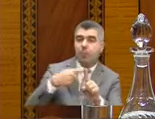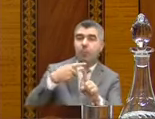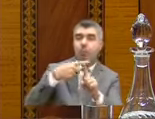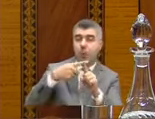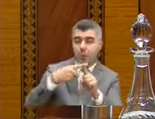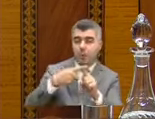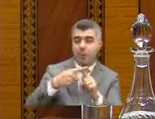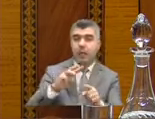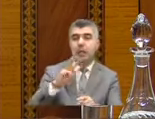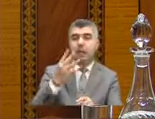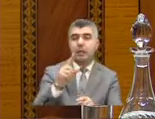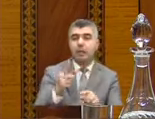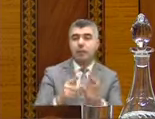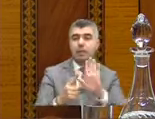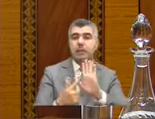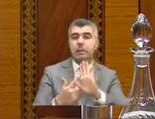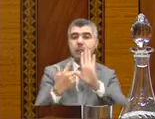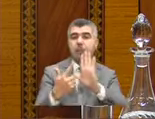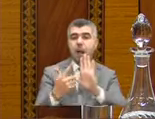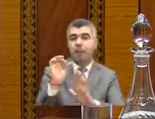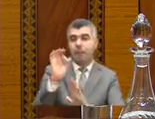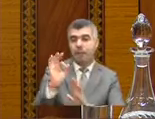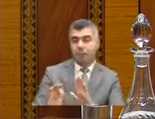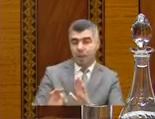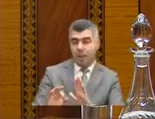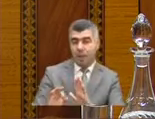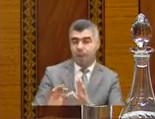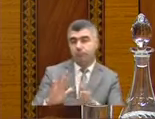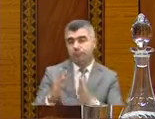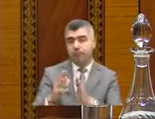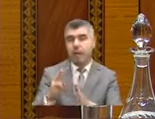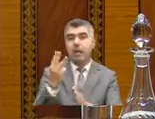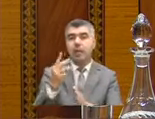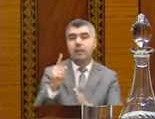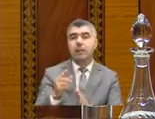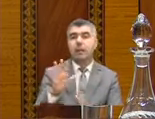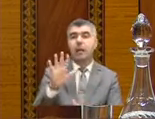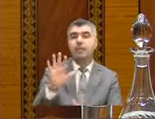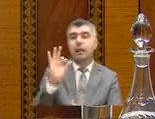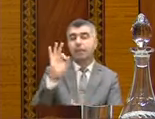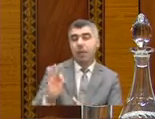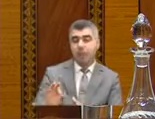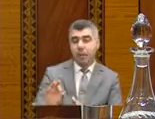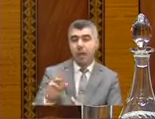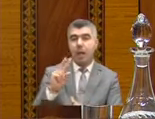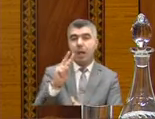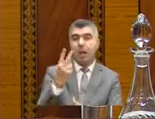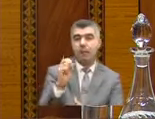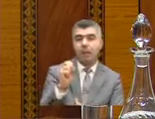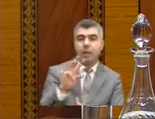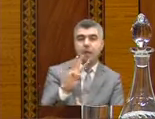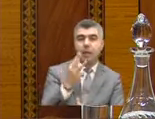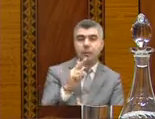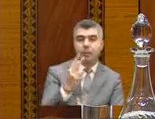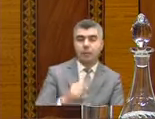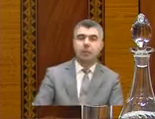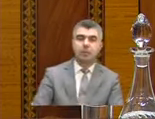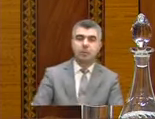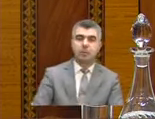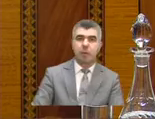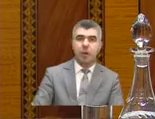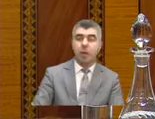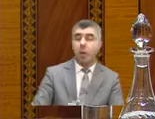بنسبة 3.7% بعد أن سجل 3.5% في سنة 2023. وقد تأكدت